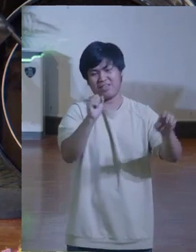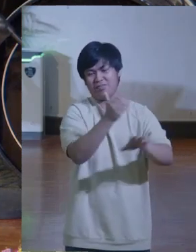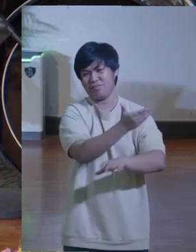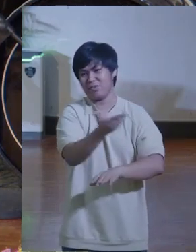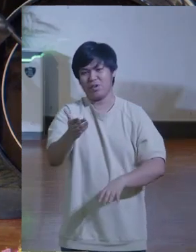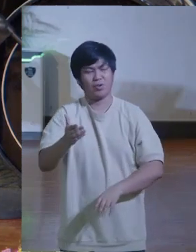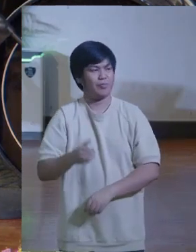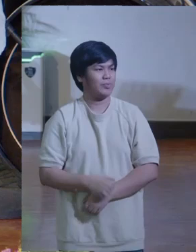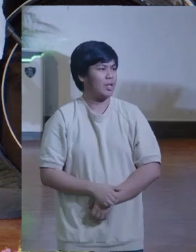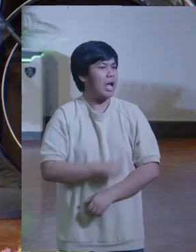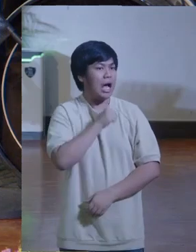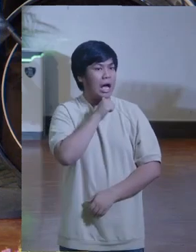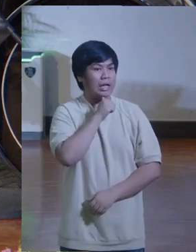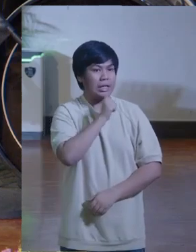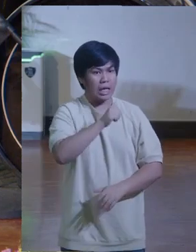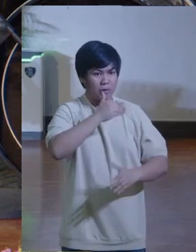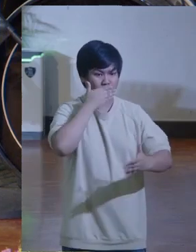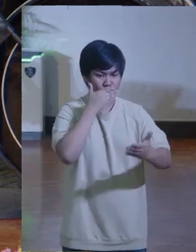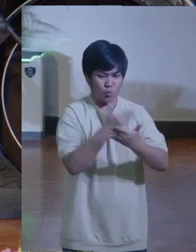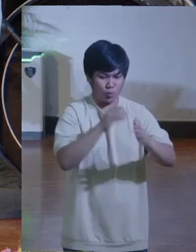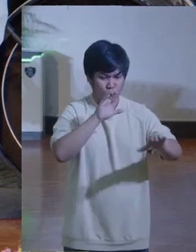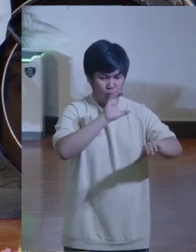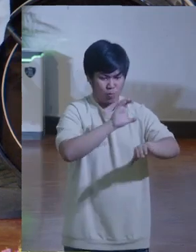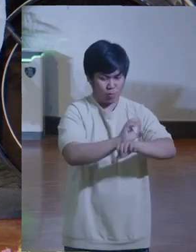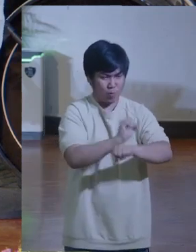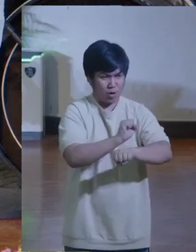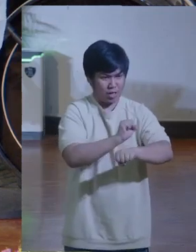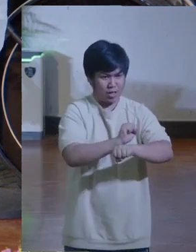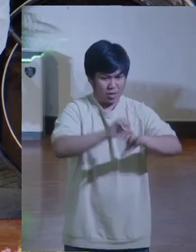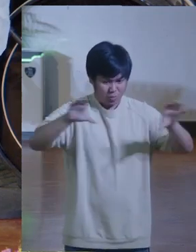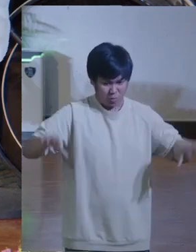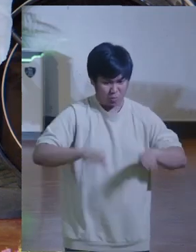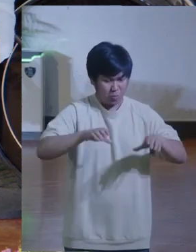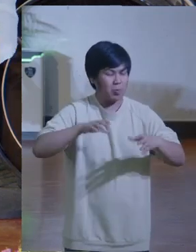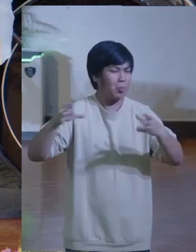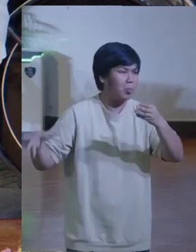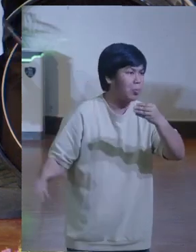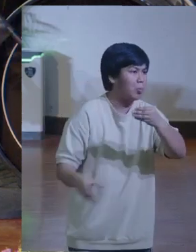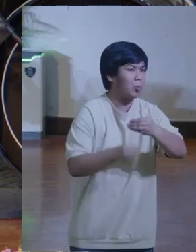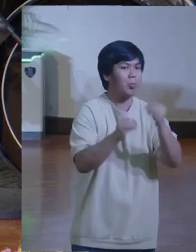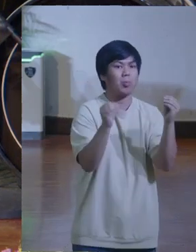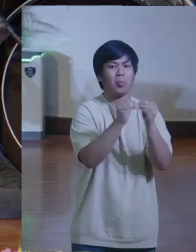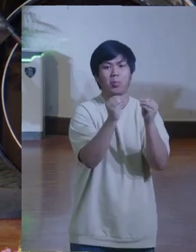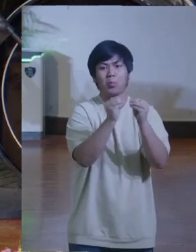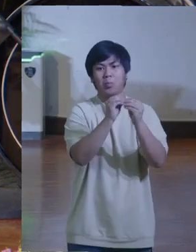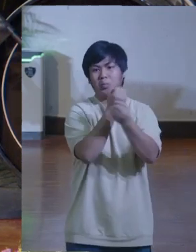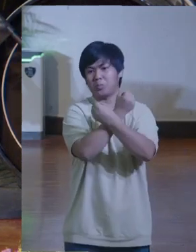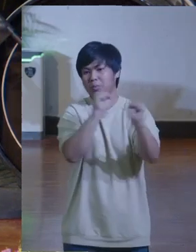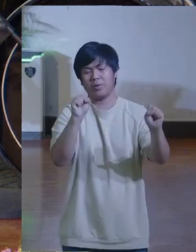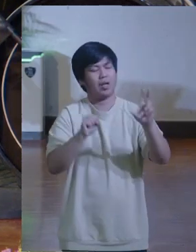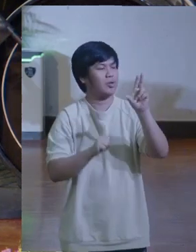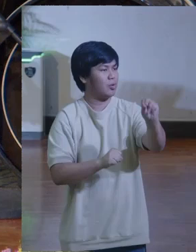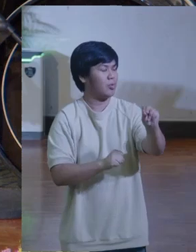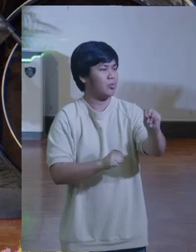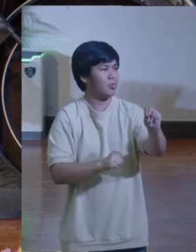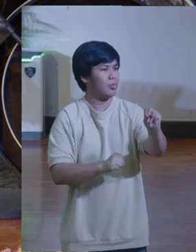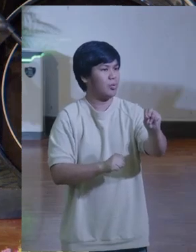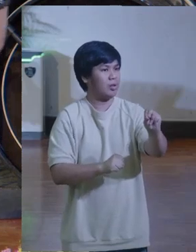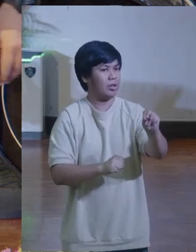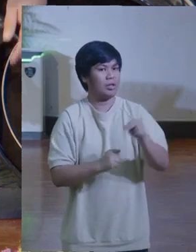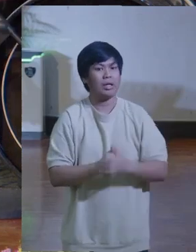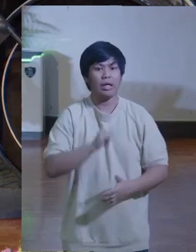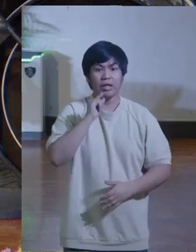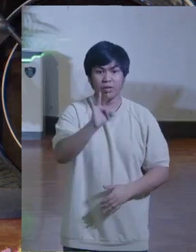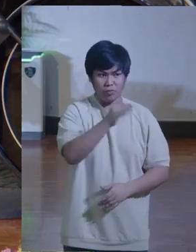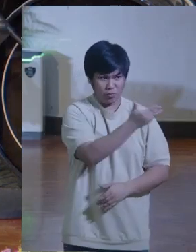hindi karagdagang gawain para makumpleto ang inyong kaligtasan. Yung pagiging miyembro po